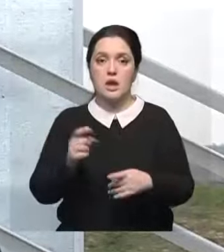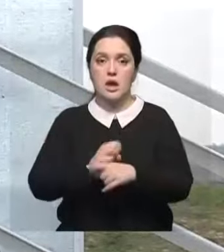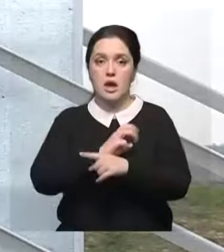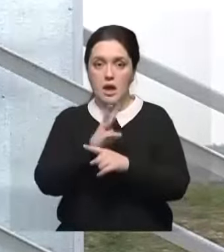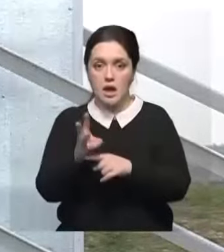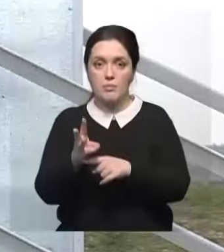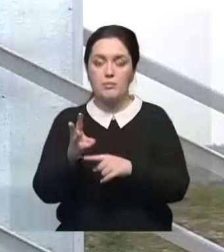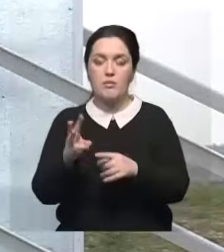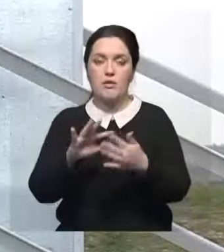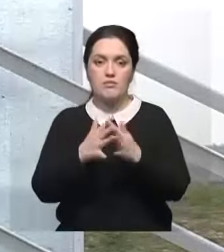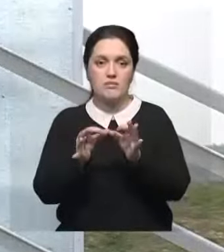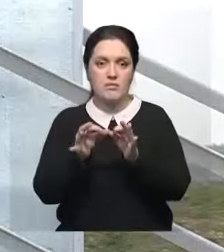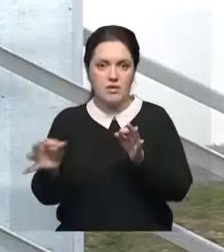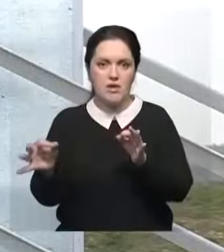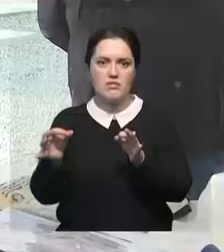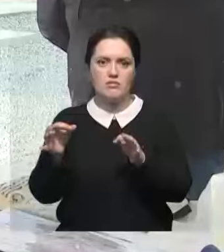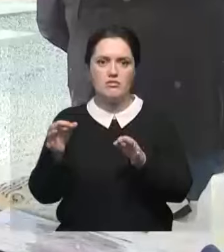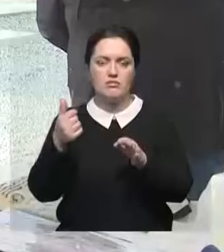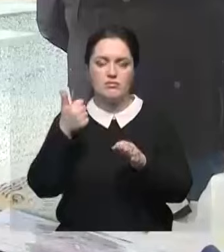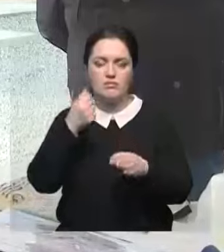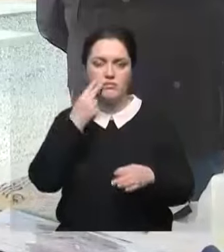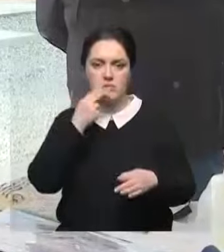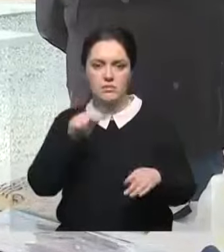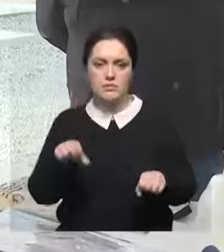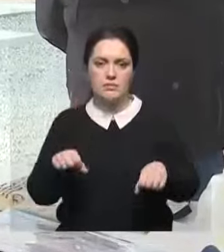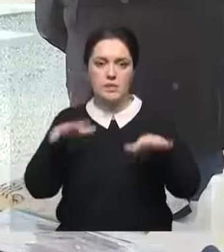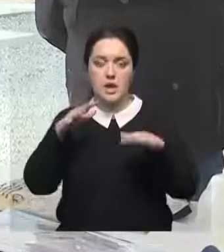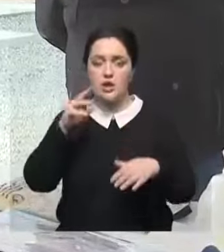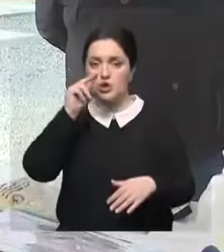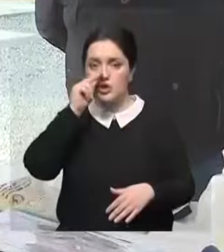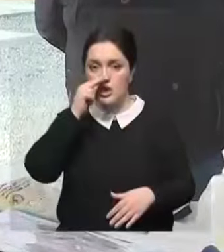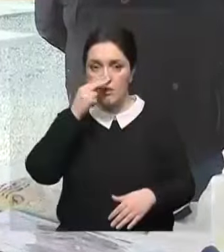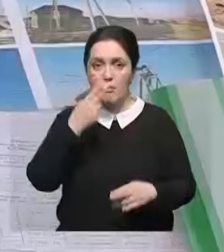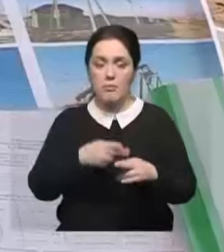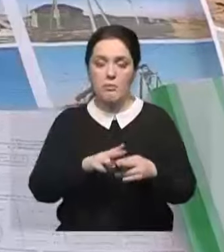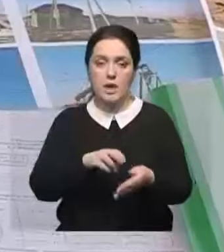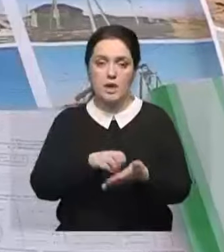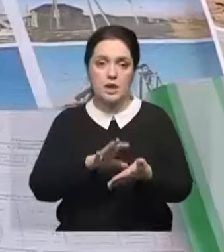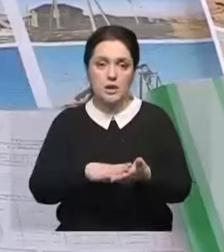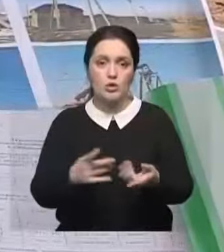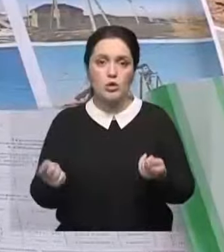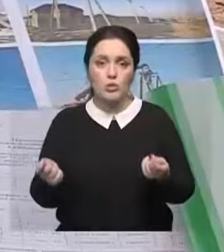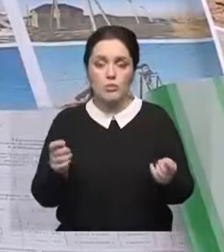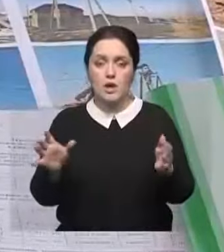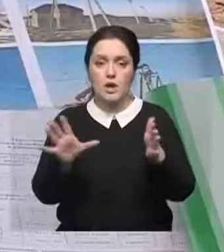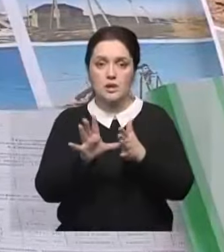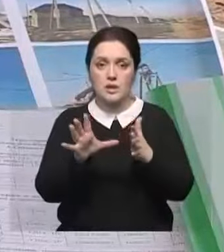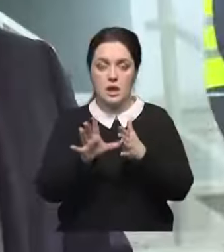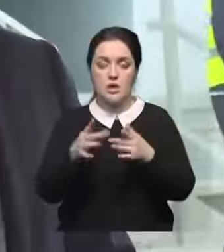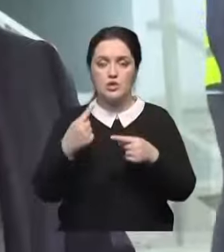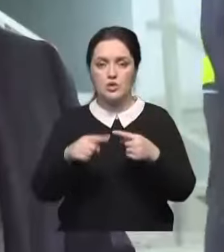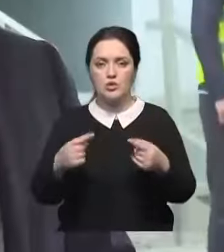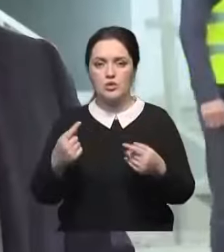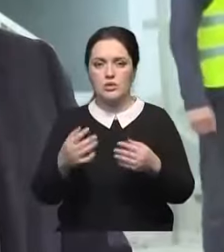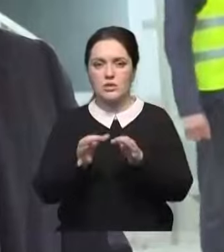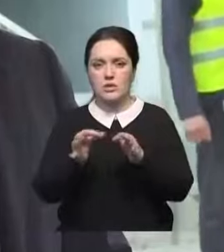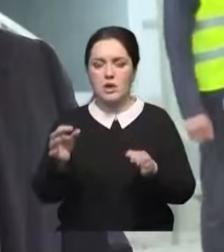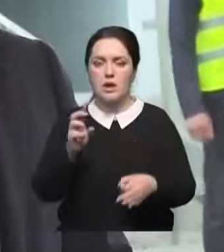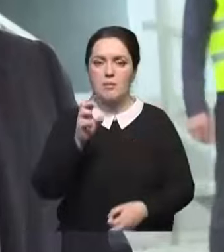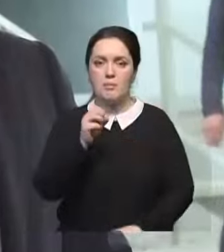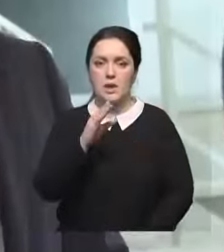обеспечивается, напряжение хорошее, всем хватает. В Шымкенте, согласно данным Управления энергетики, у жителей других населенных пунктов Батыс,